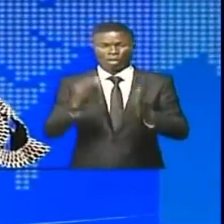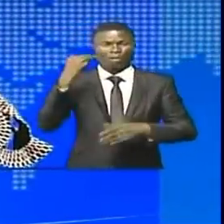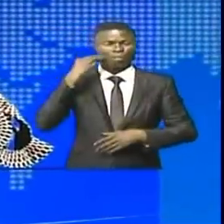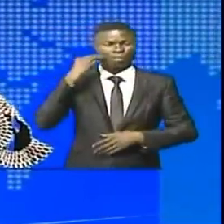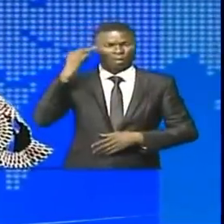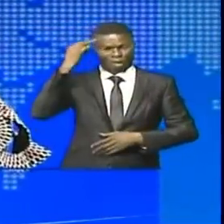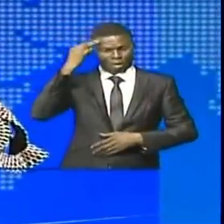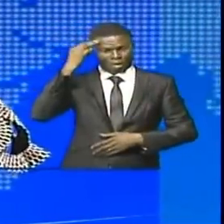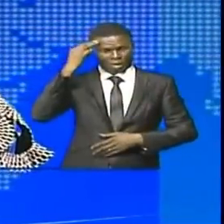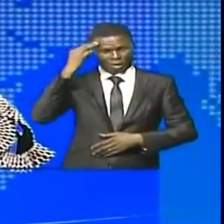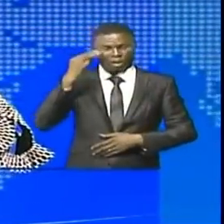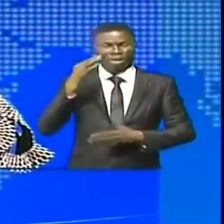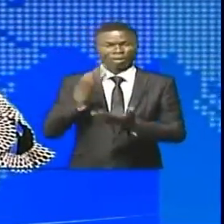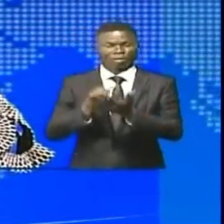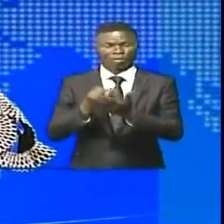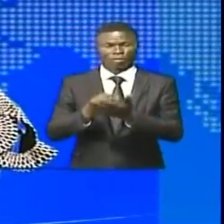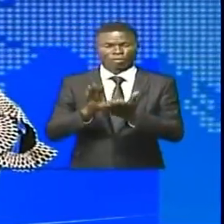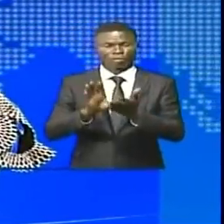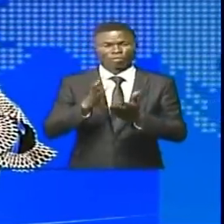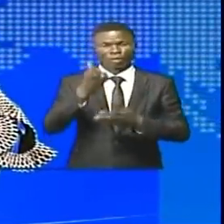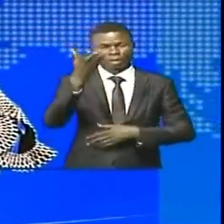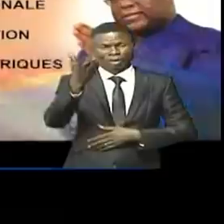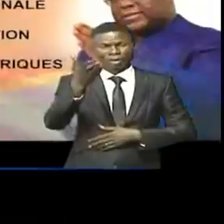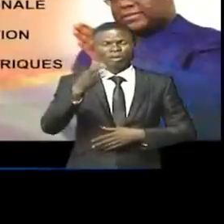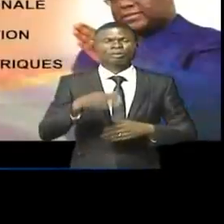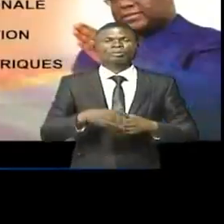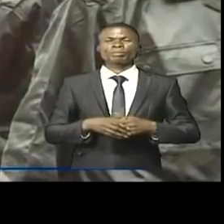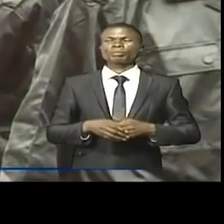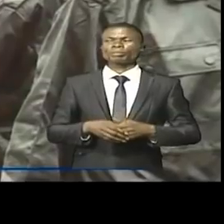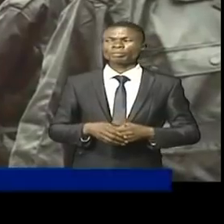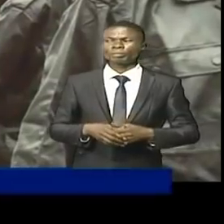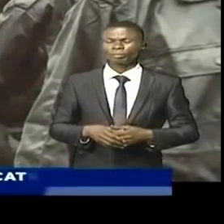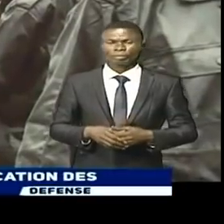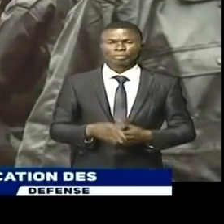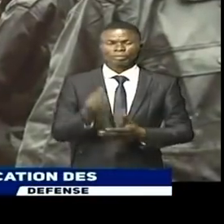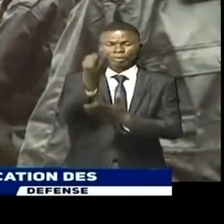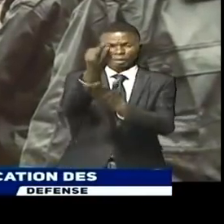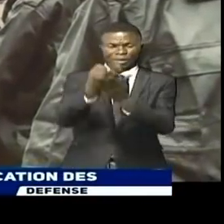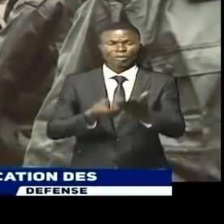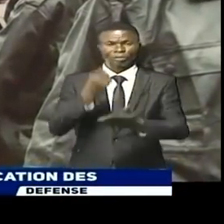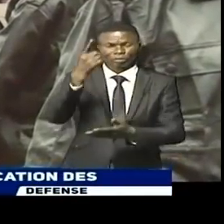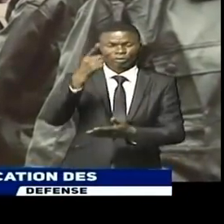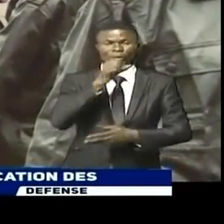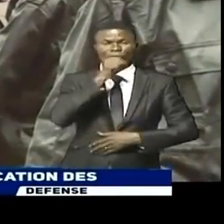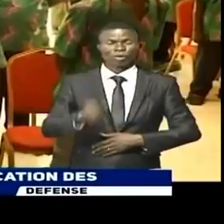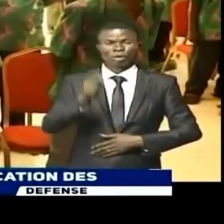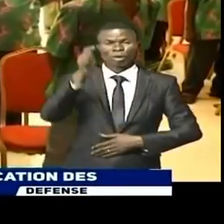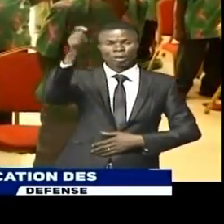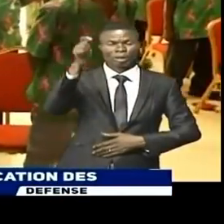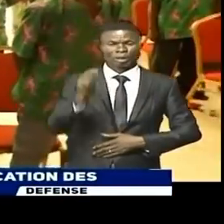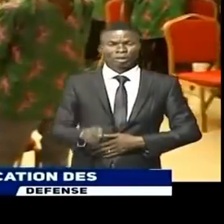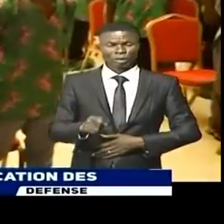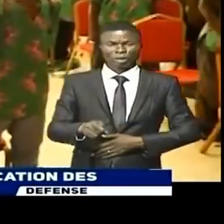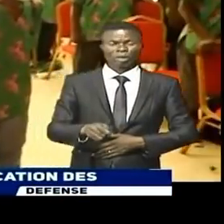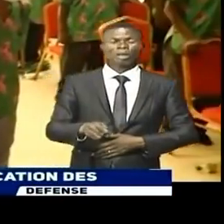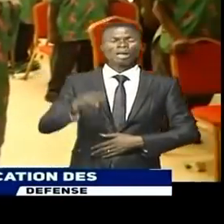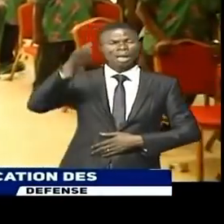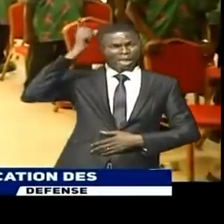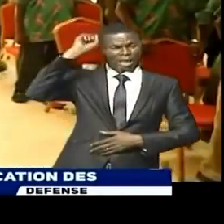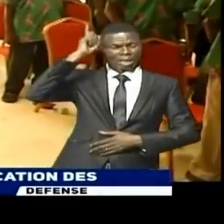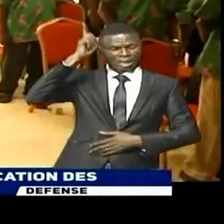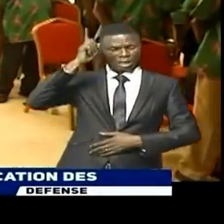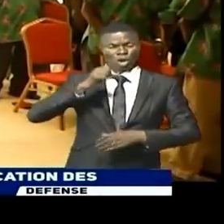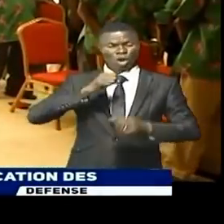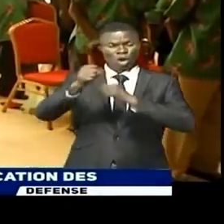séraphine qui louent george frederick audible tu es un fichier unique eux des anciens combattants ces vaillants soldats ayant combattu